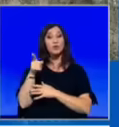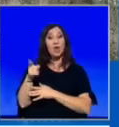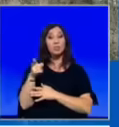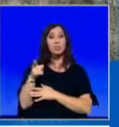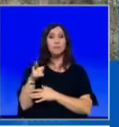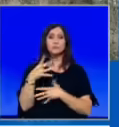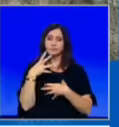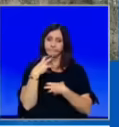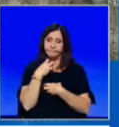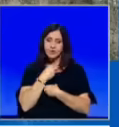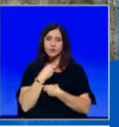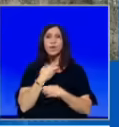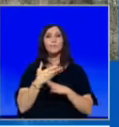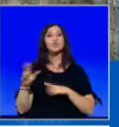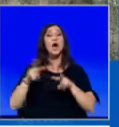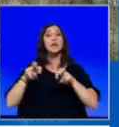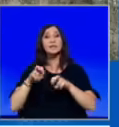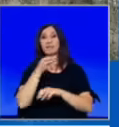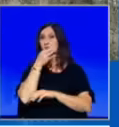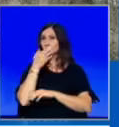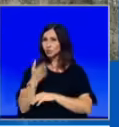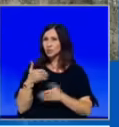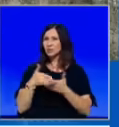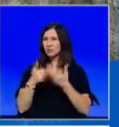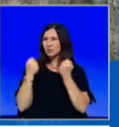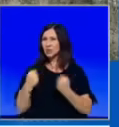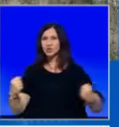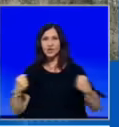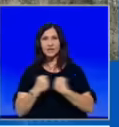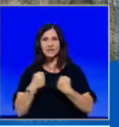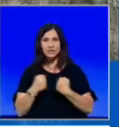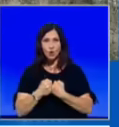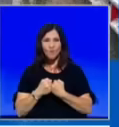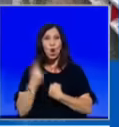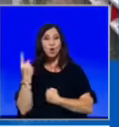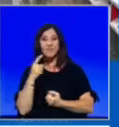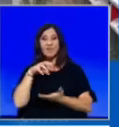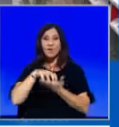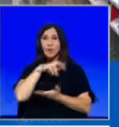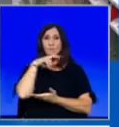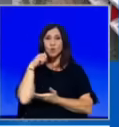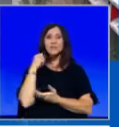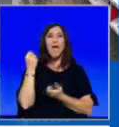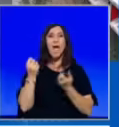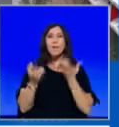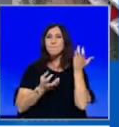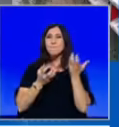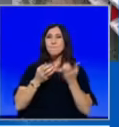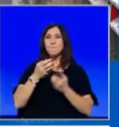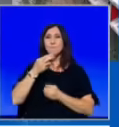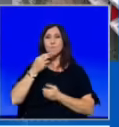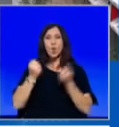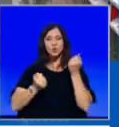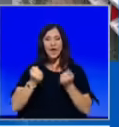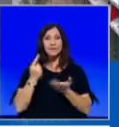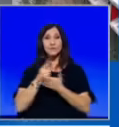вече са разстроени. Продължава разследването на случая заради тежката катастрофа. Освен екипи на полицията и пожарната, се